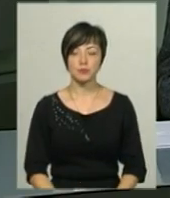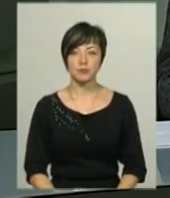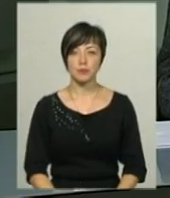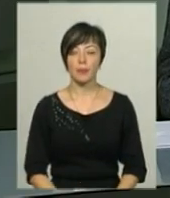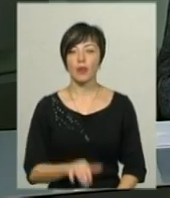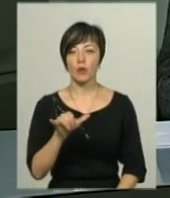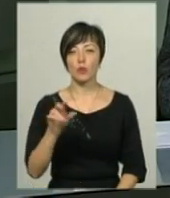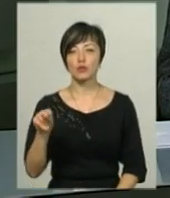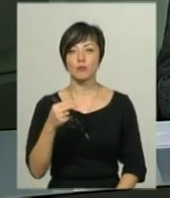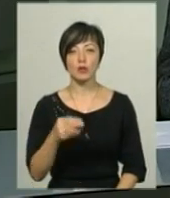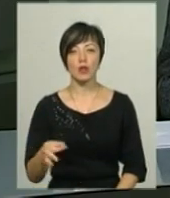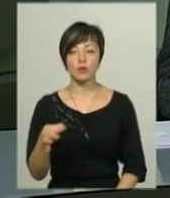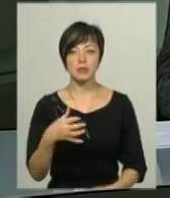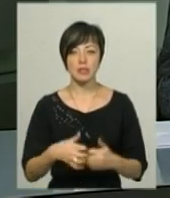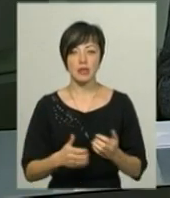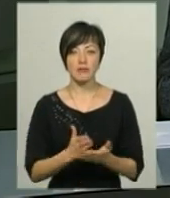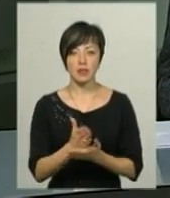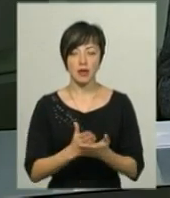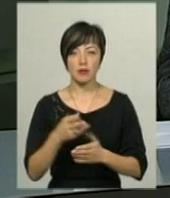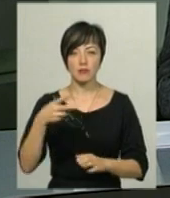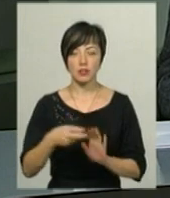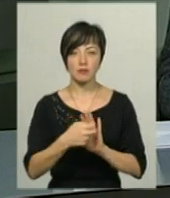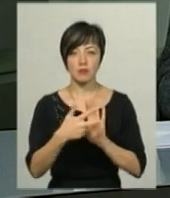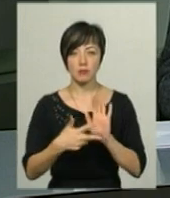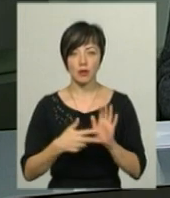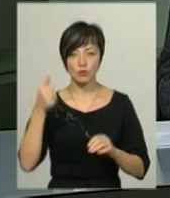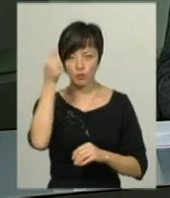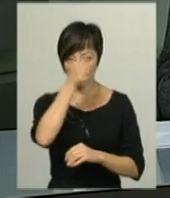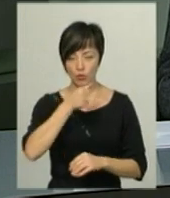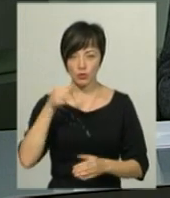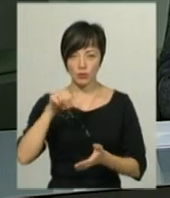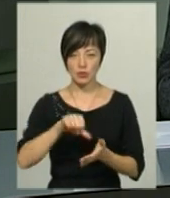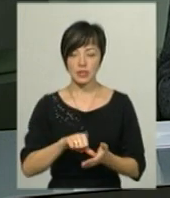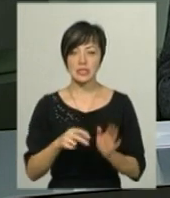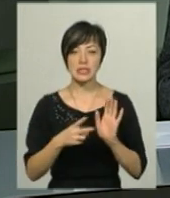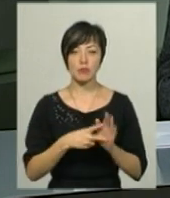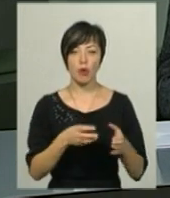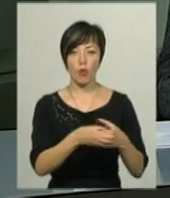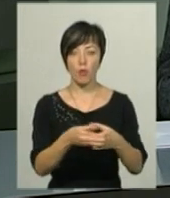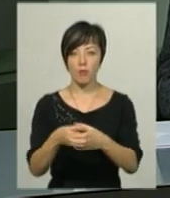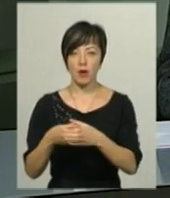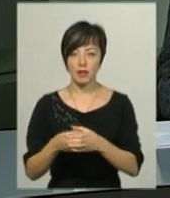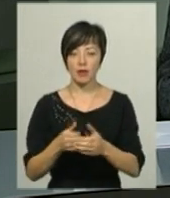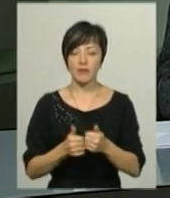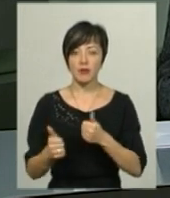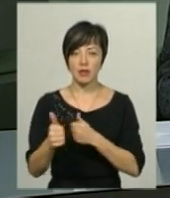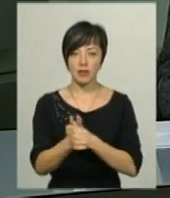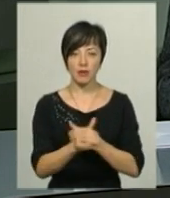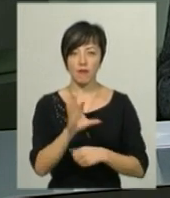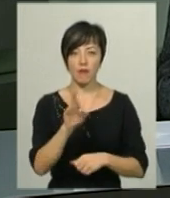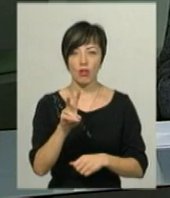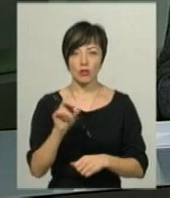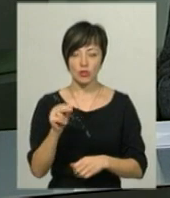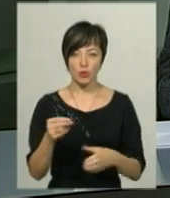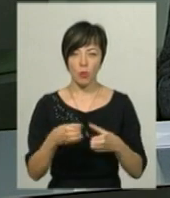У чемпіонаті області серед ветеранів у 2018 році взяли участь 7 команд. В лідери вийшла волочиська